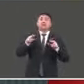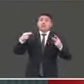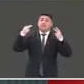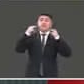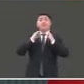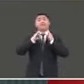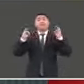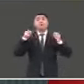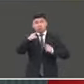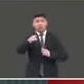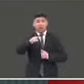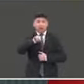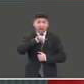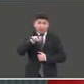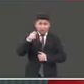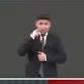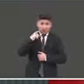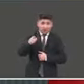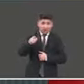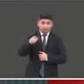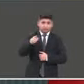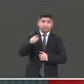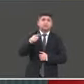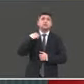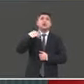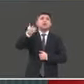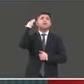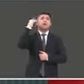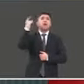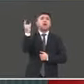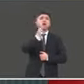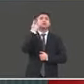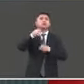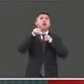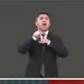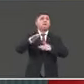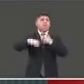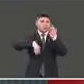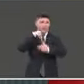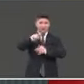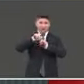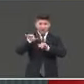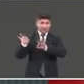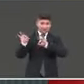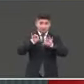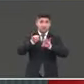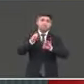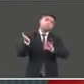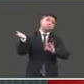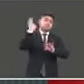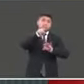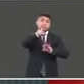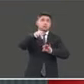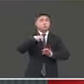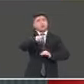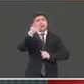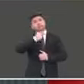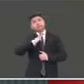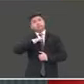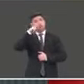Bunlar Aynen Gezi Parkı olayı Neyse bunun bir başka versiyonudur